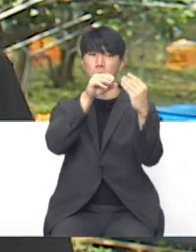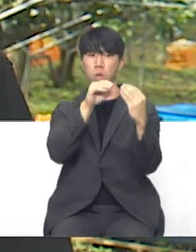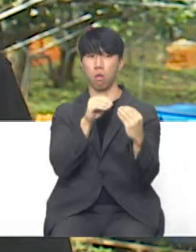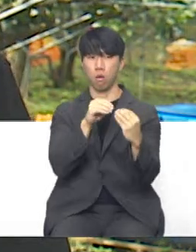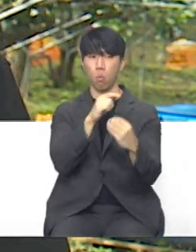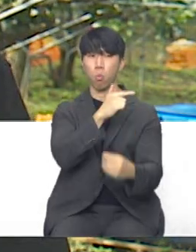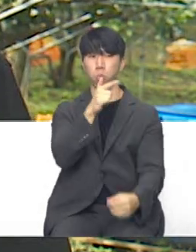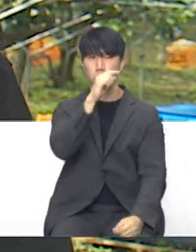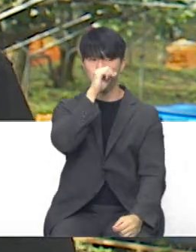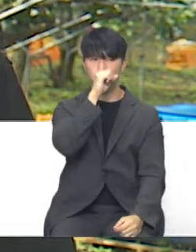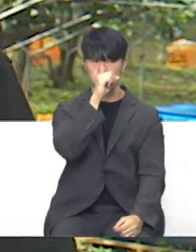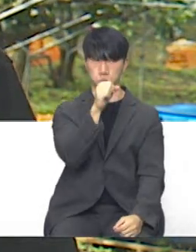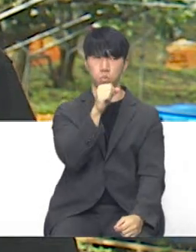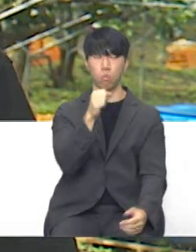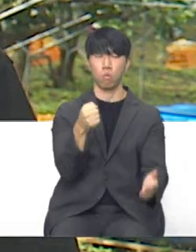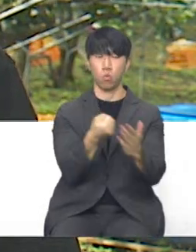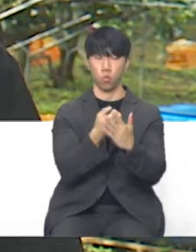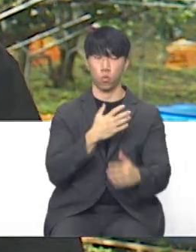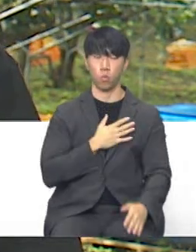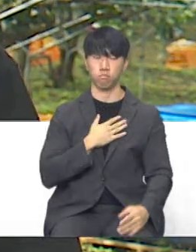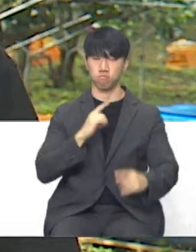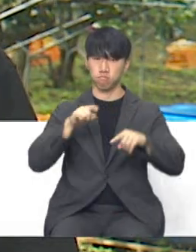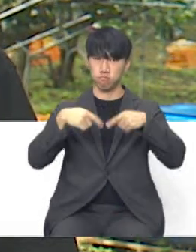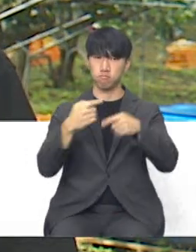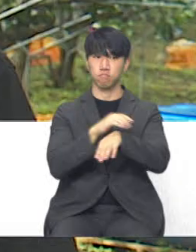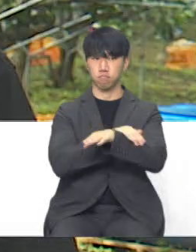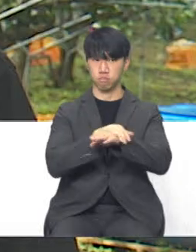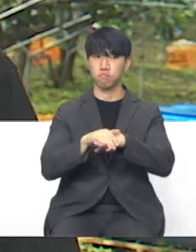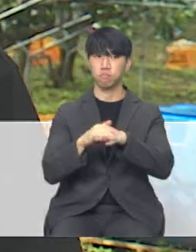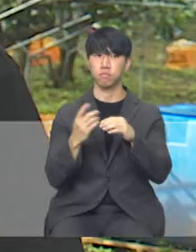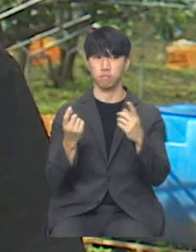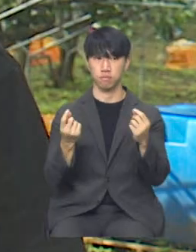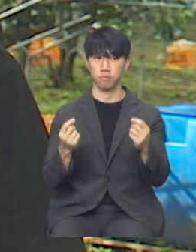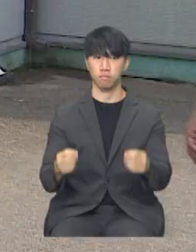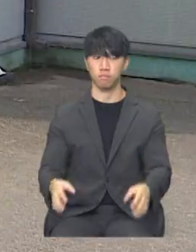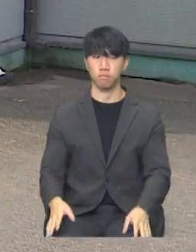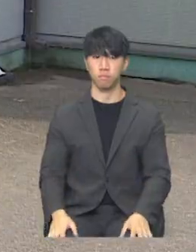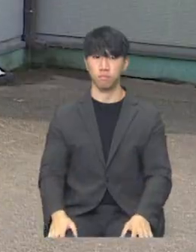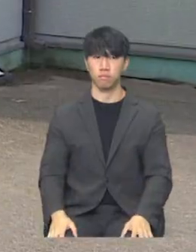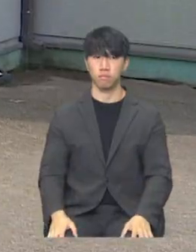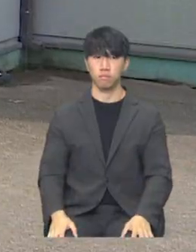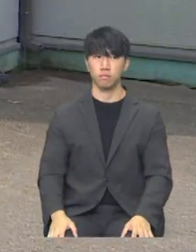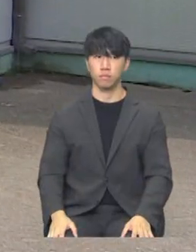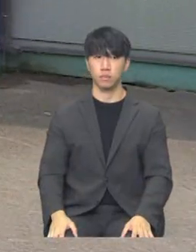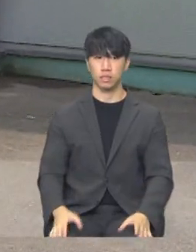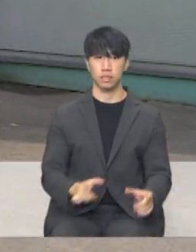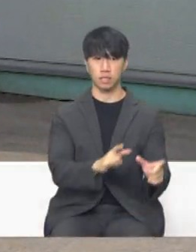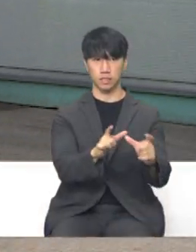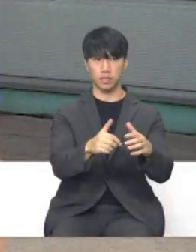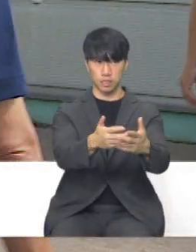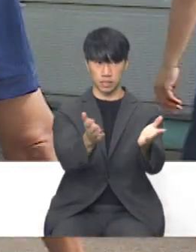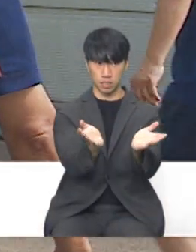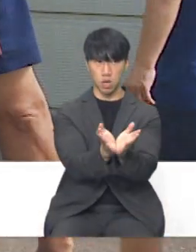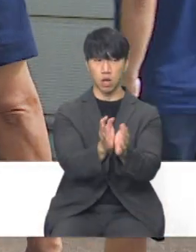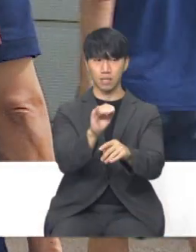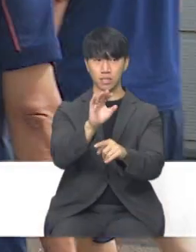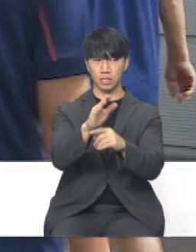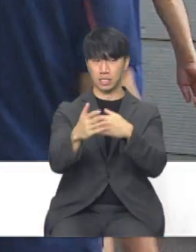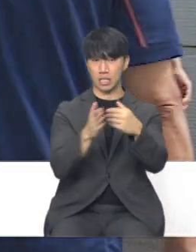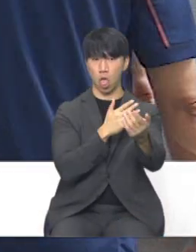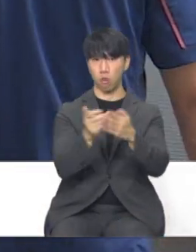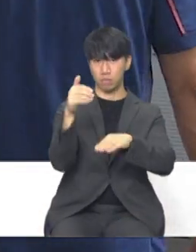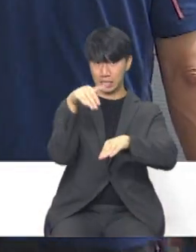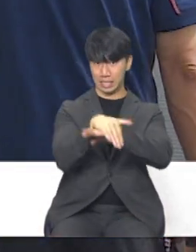너무 좋아서 저는 너무 잘 왔다고 생각해요. 지자체도 체험형 귀농 프로그램을 늘리고